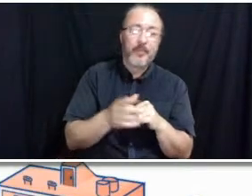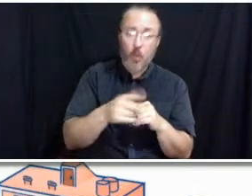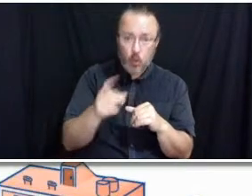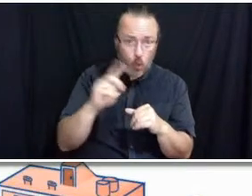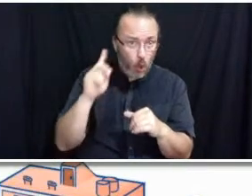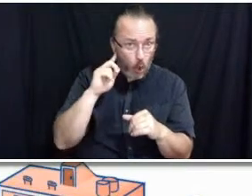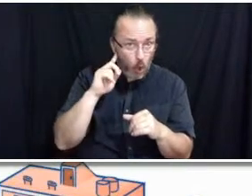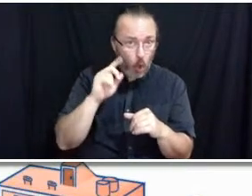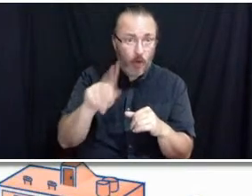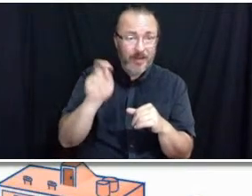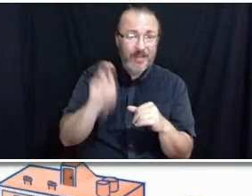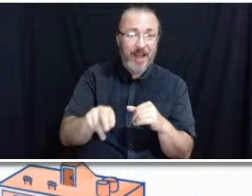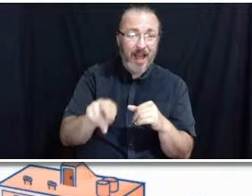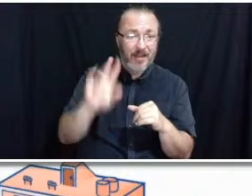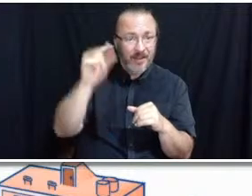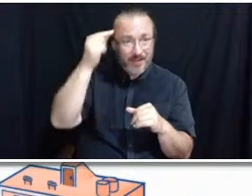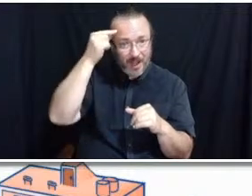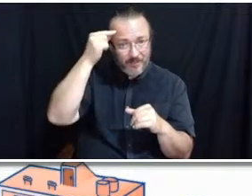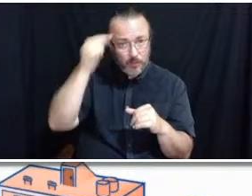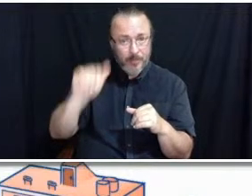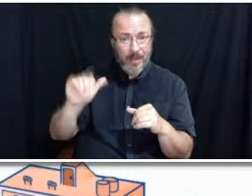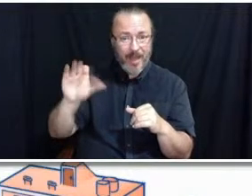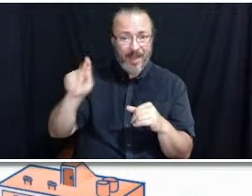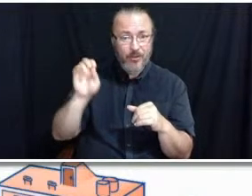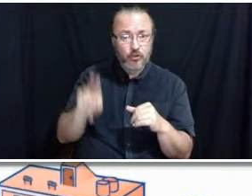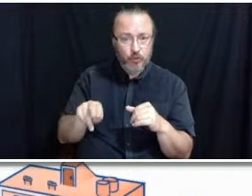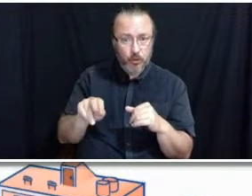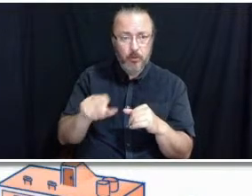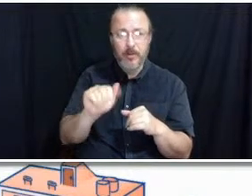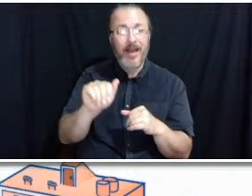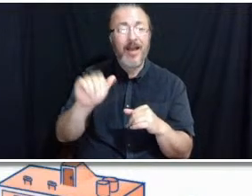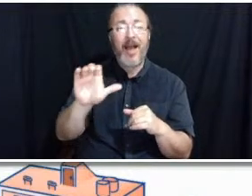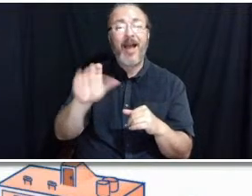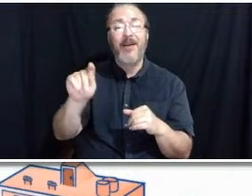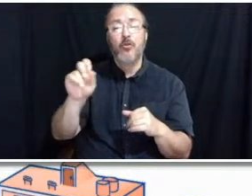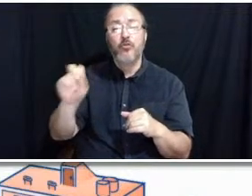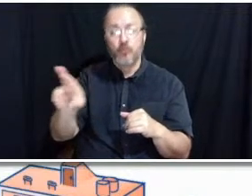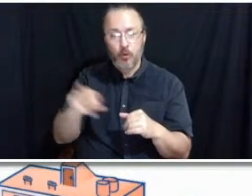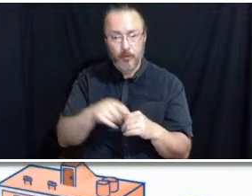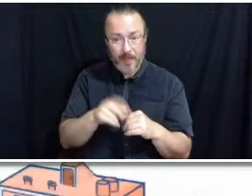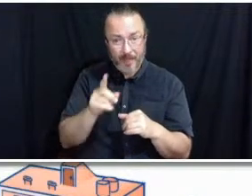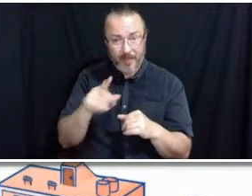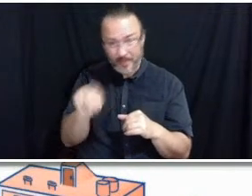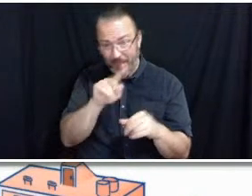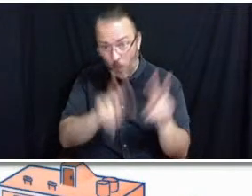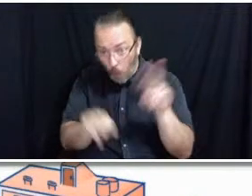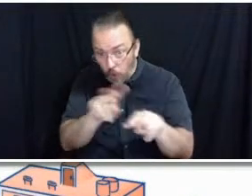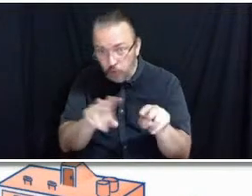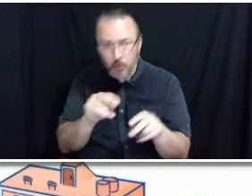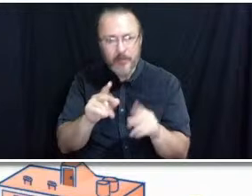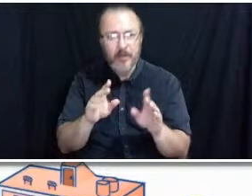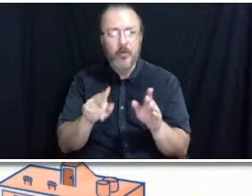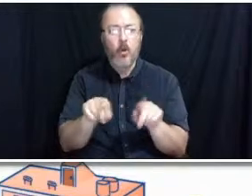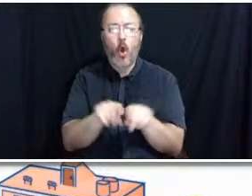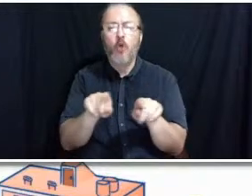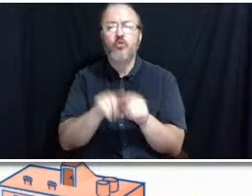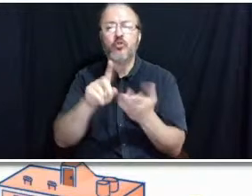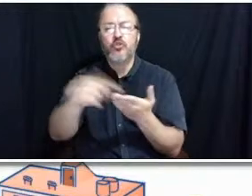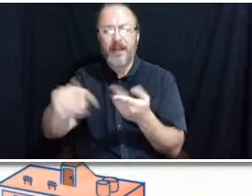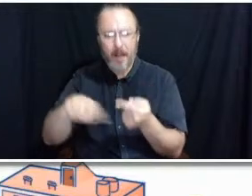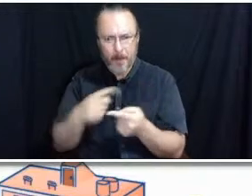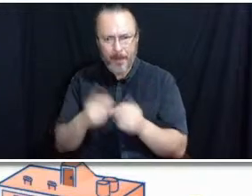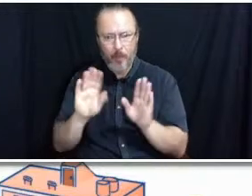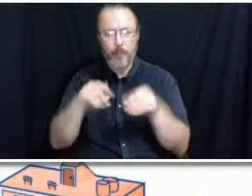dit, peuvent jouer un rôle puissant comme prestataires de services éducatifs, mais leur rôle doit être